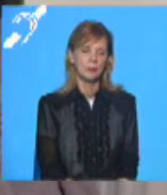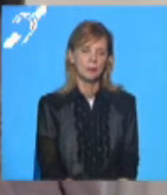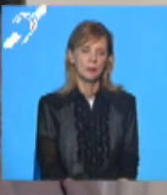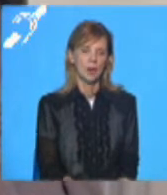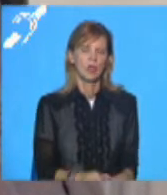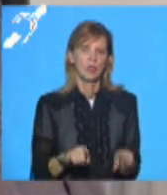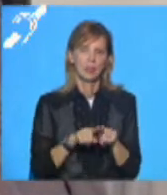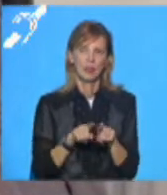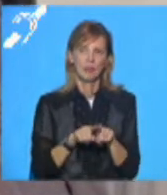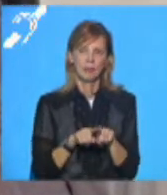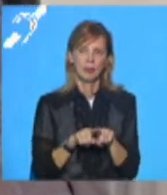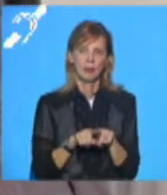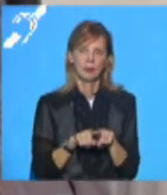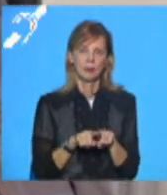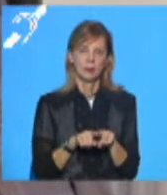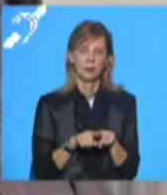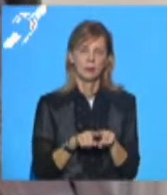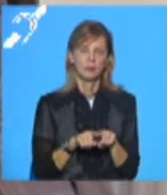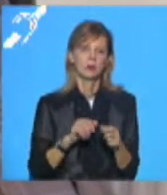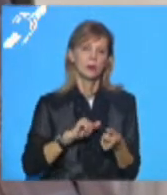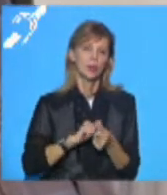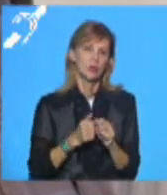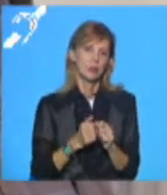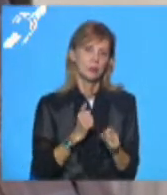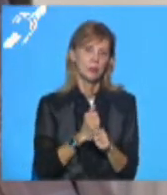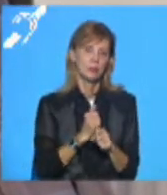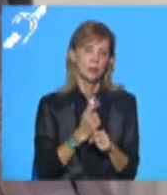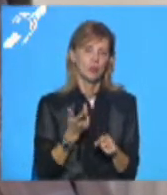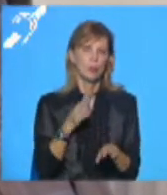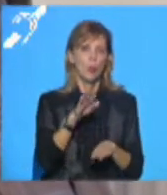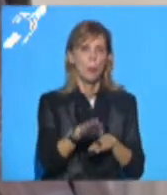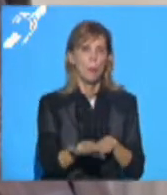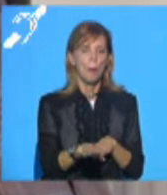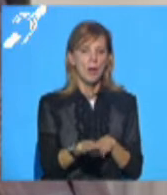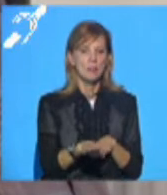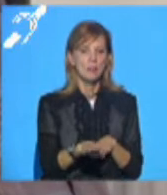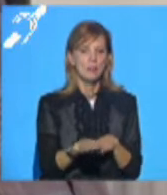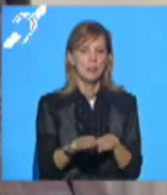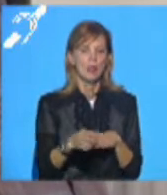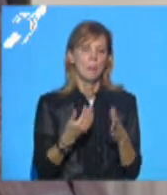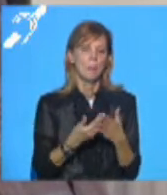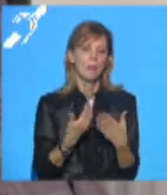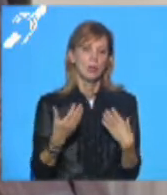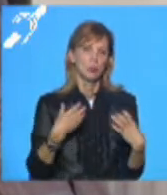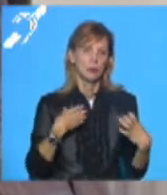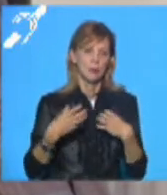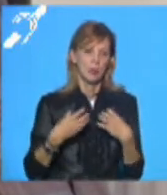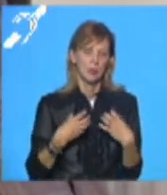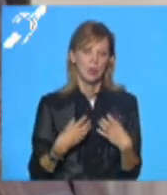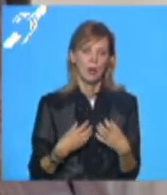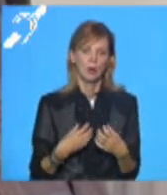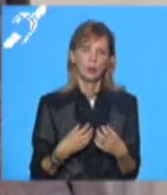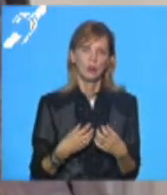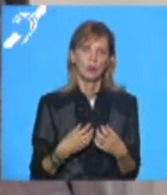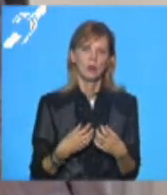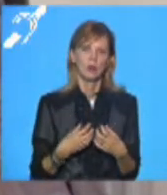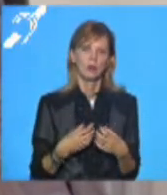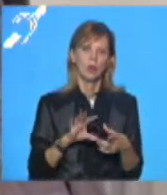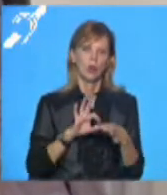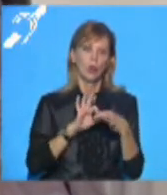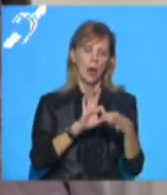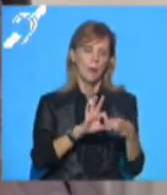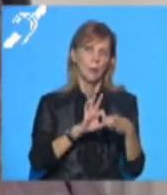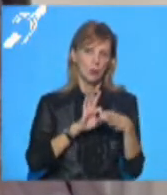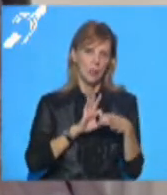În același timp încercăm să facem și un pas către spectacolele de